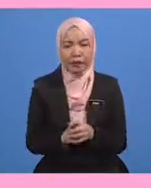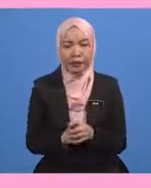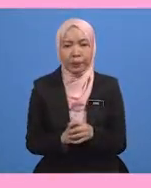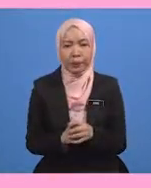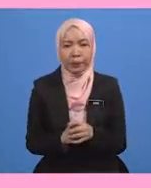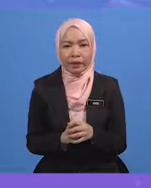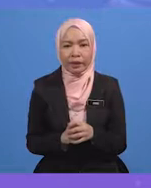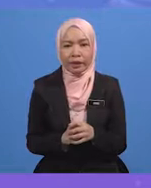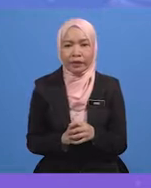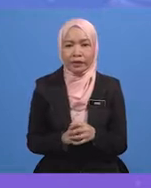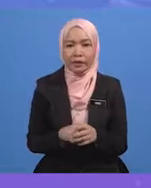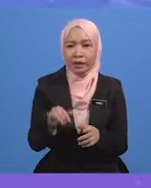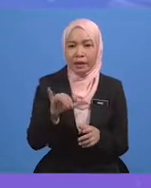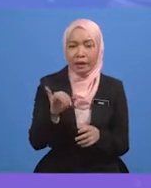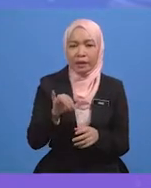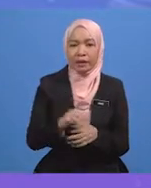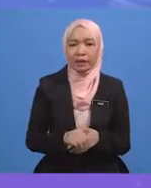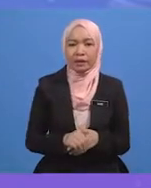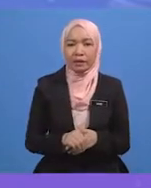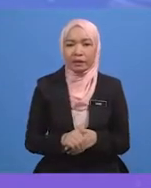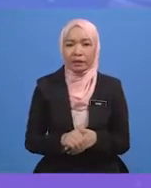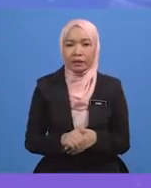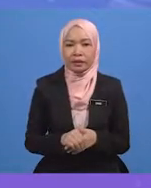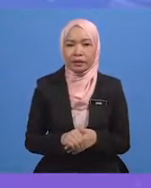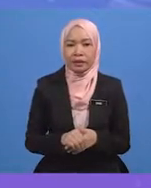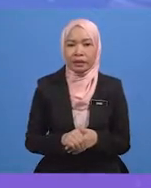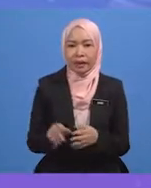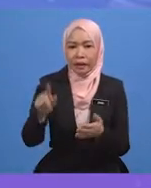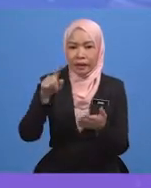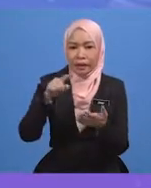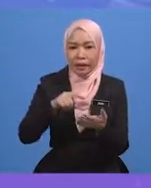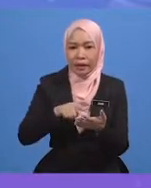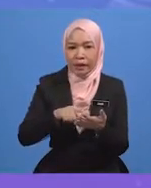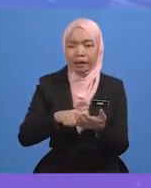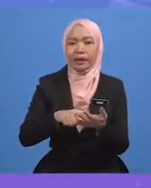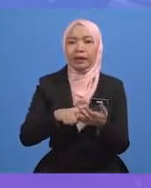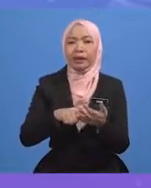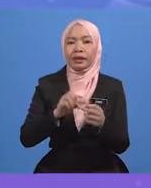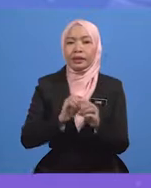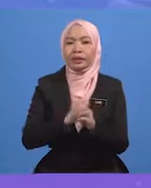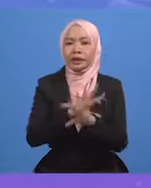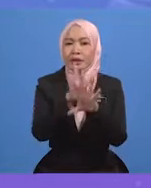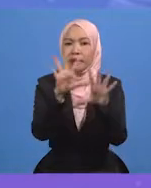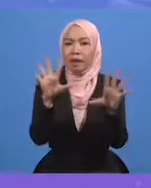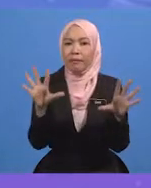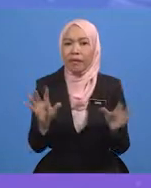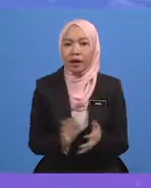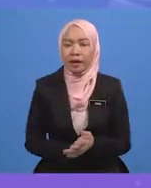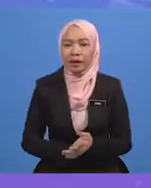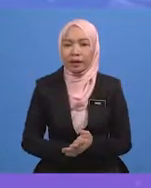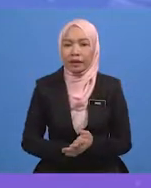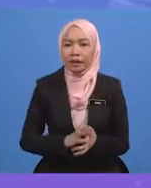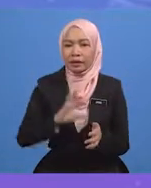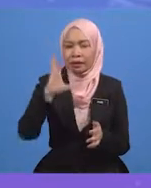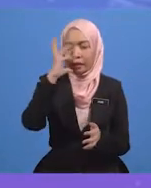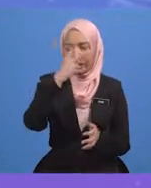Hamka. Melalui pidatulah beliau menyebarkan keindahan ajaran Islam sehingga sesiapa